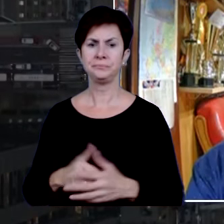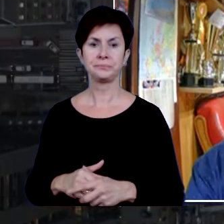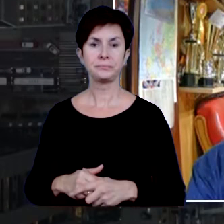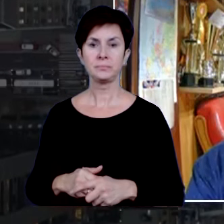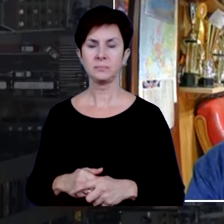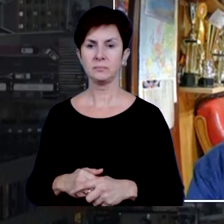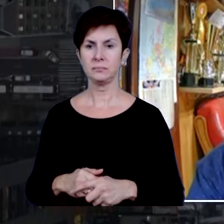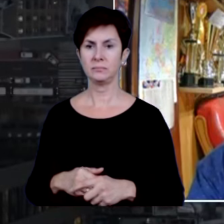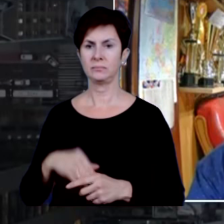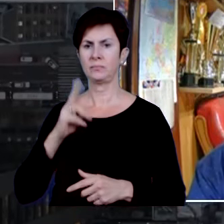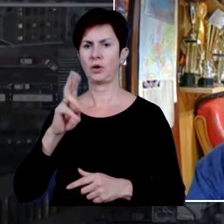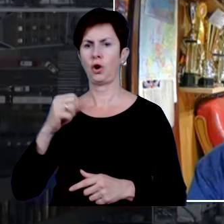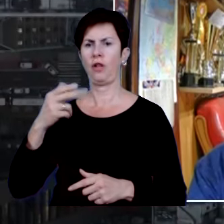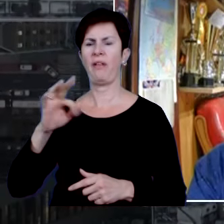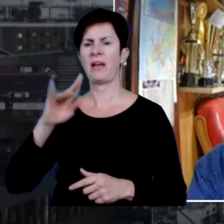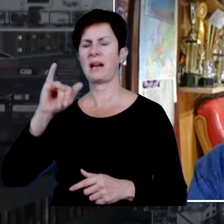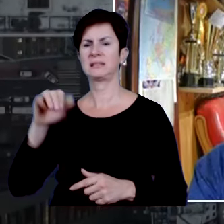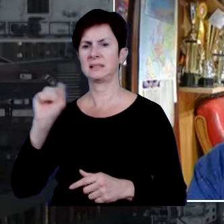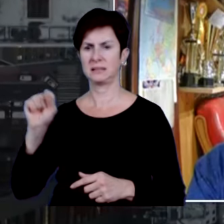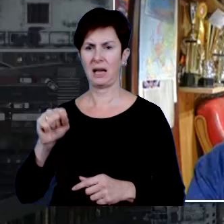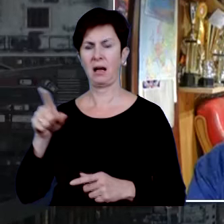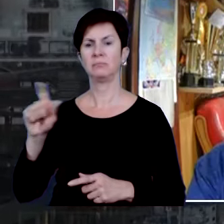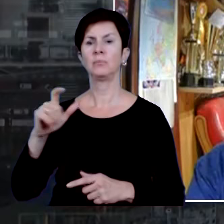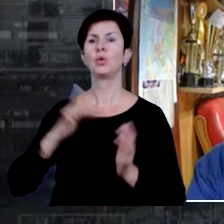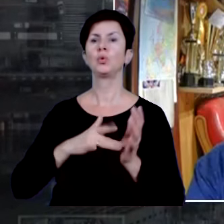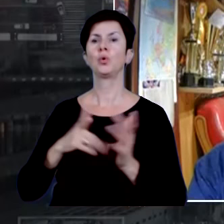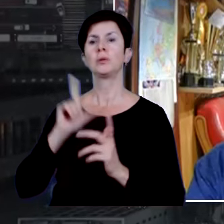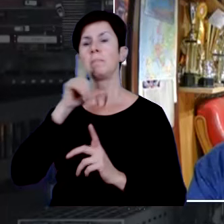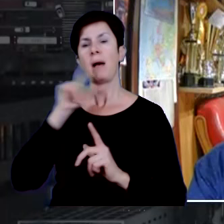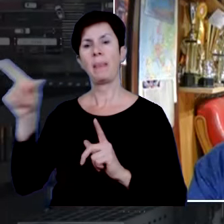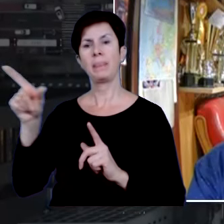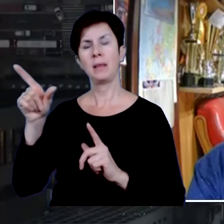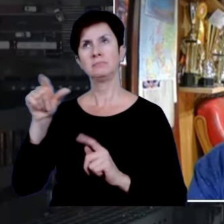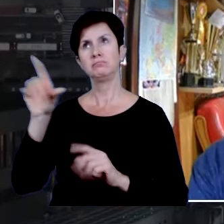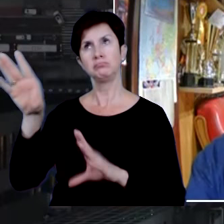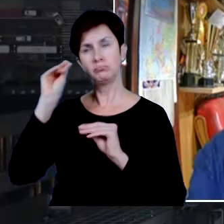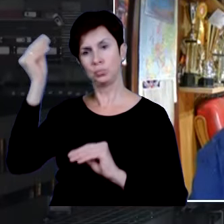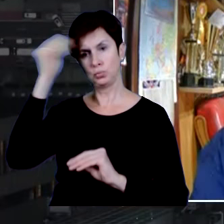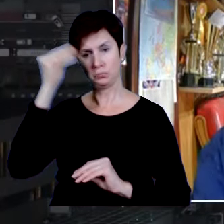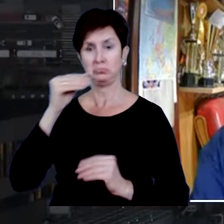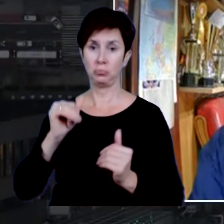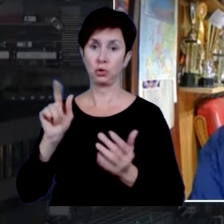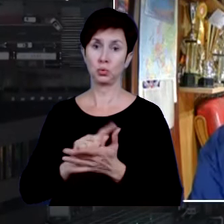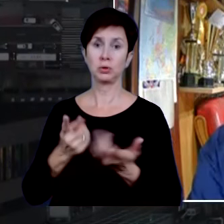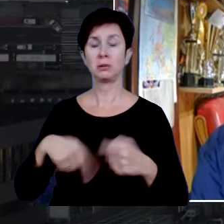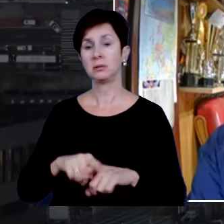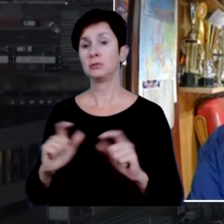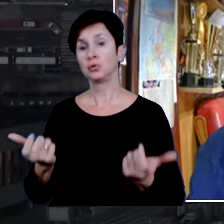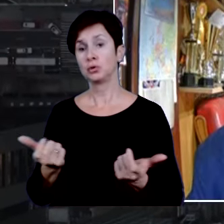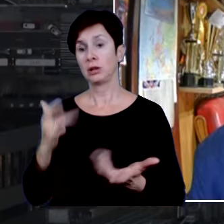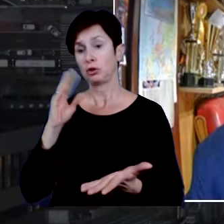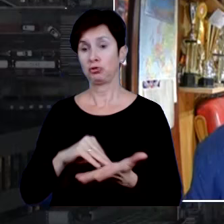panie pośle, czego pana Tusk nauczył? Coś, czego pan wcześniej nie oczekiwał, a jednak się stało, zrealizowało doświadczenie